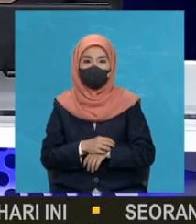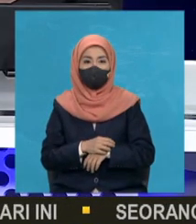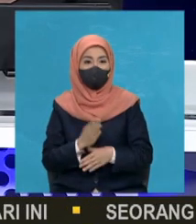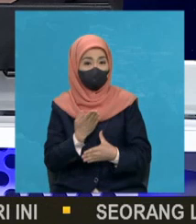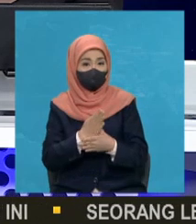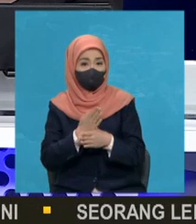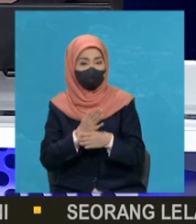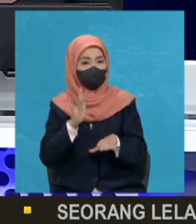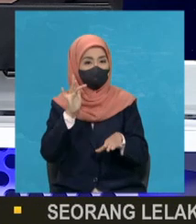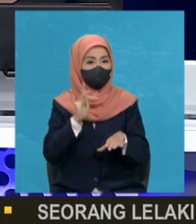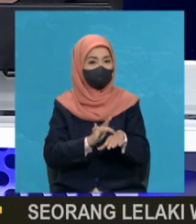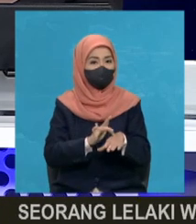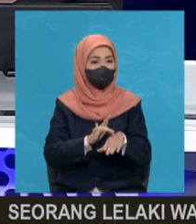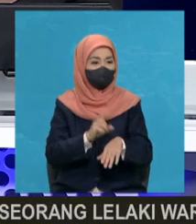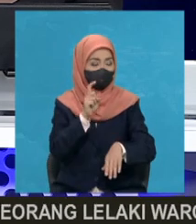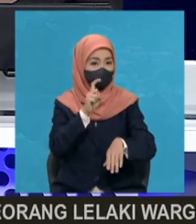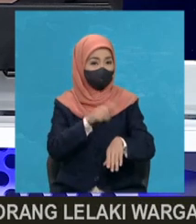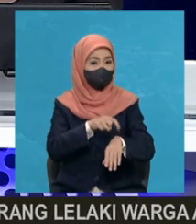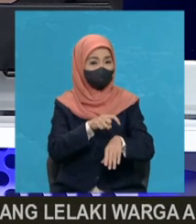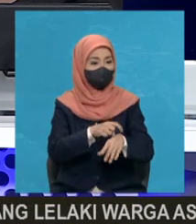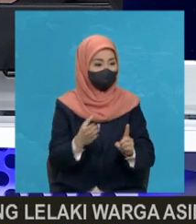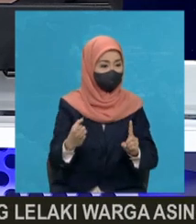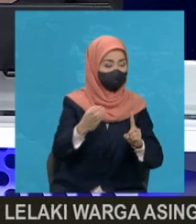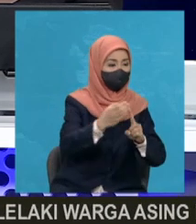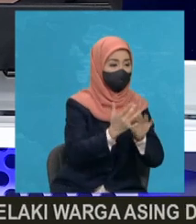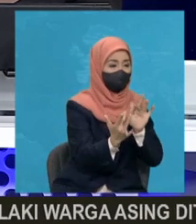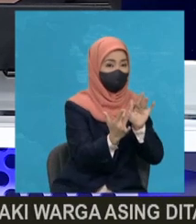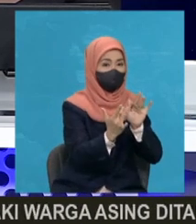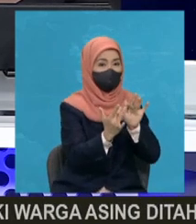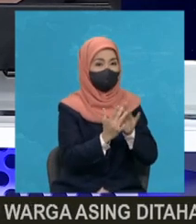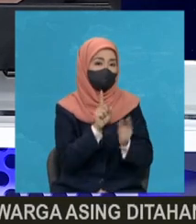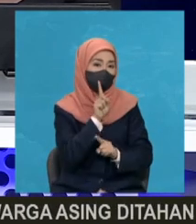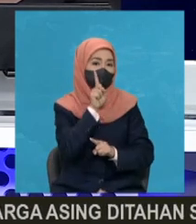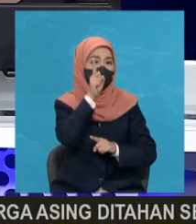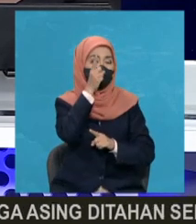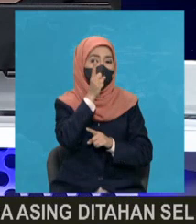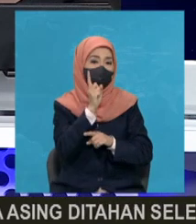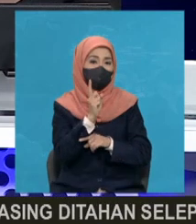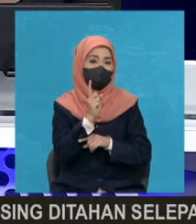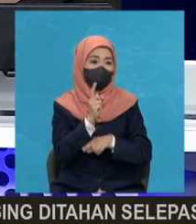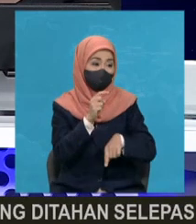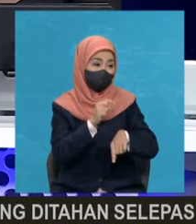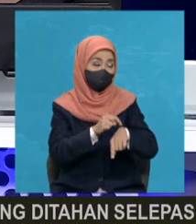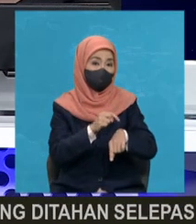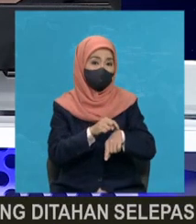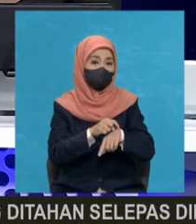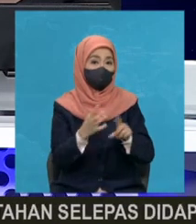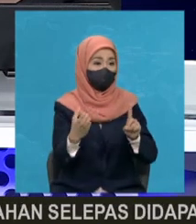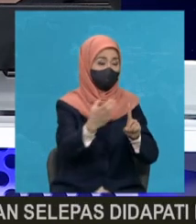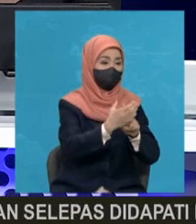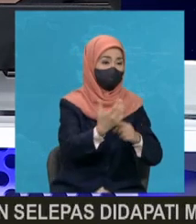Hai sementara itu menyentuh mengenai Tempo Koran Tempo dicontek yang melakukan ujian swap telah menjalankan Tempo Koran